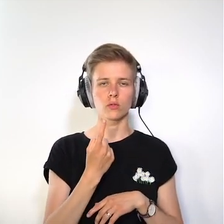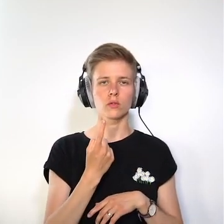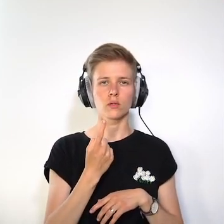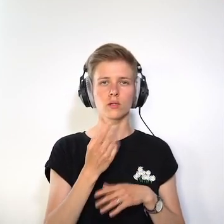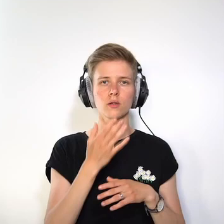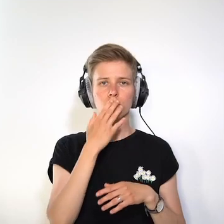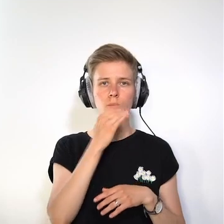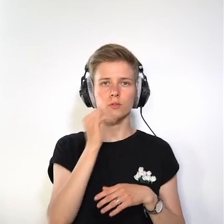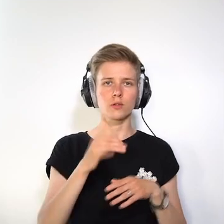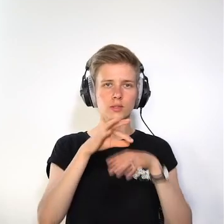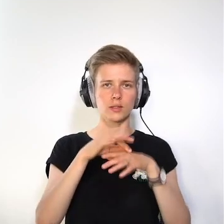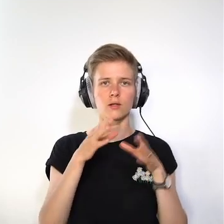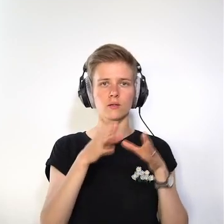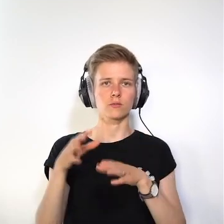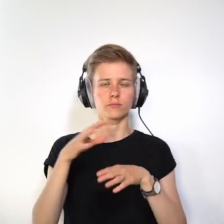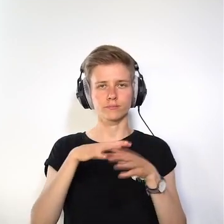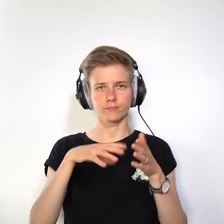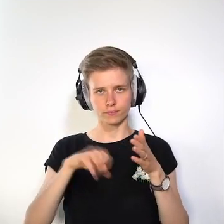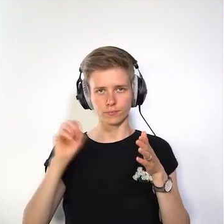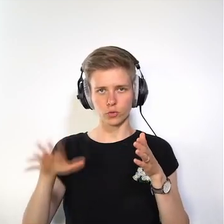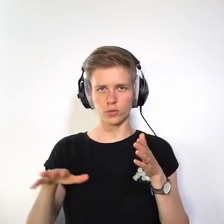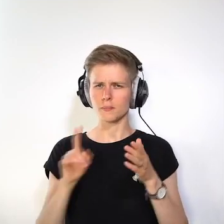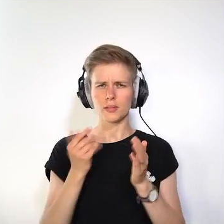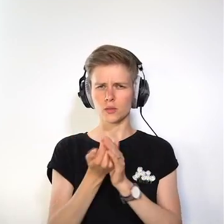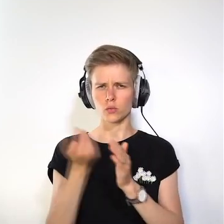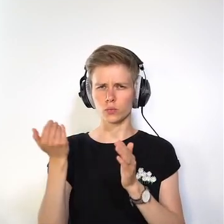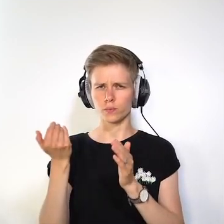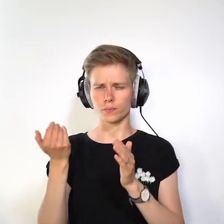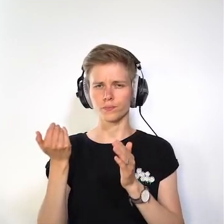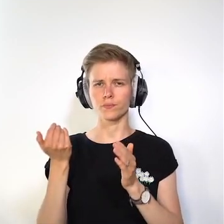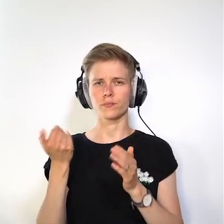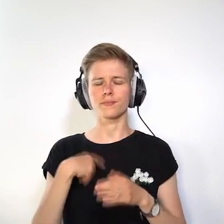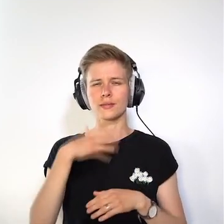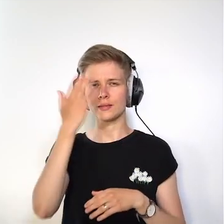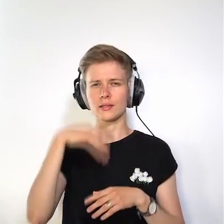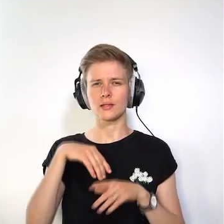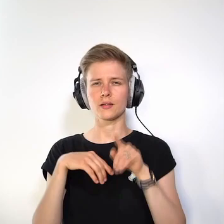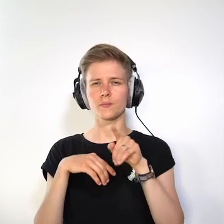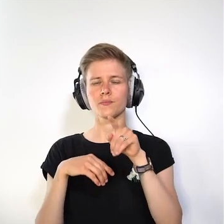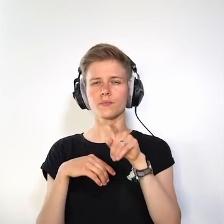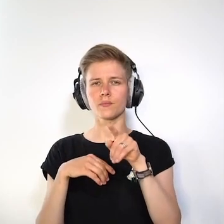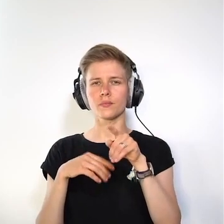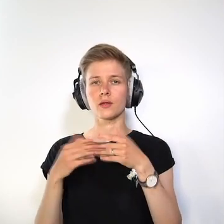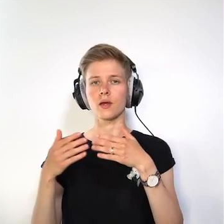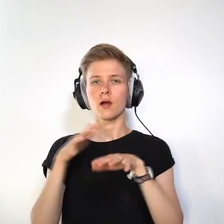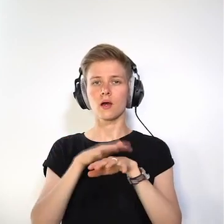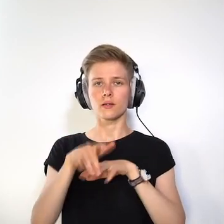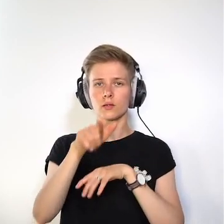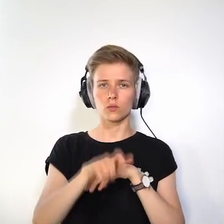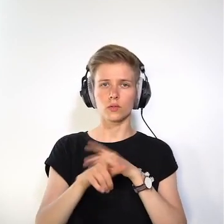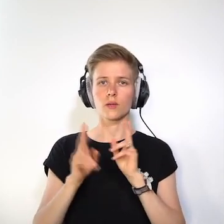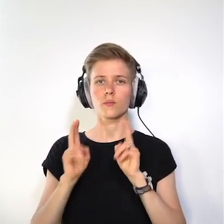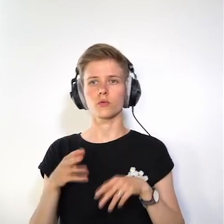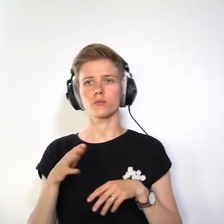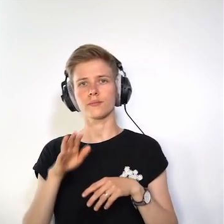poistettiin homoseksuaalisuus sairausluokituksesta, niin miksi niin tapahtui? Ja mä tiedän, että sulla on sekä tämmöinen niin kuin asiantuntijan että myös hyvin